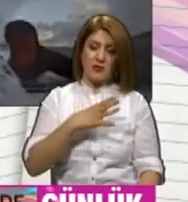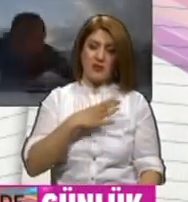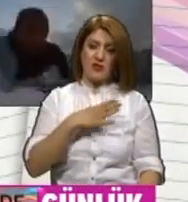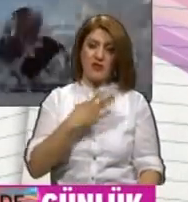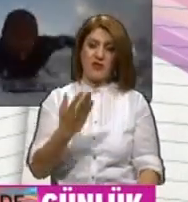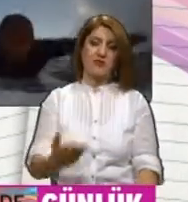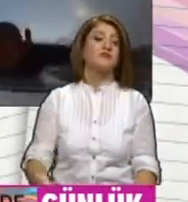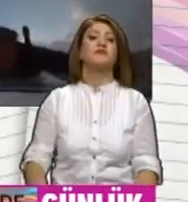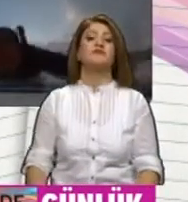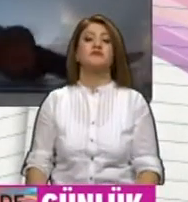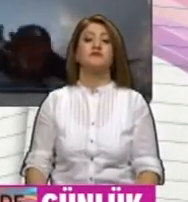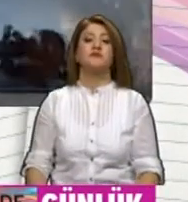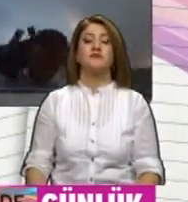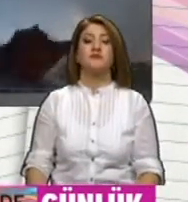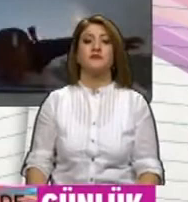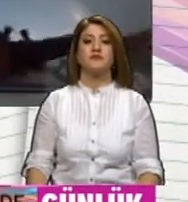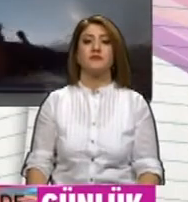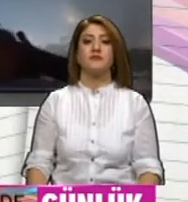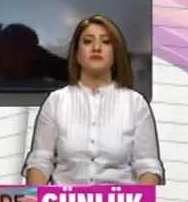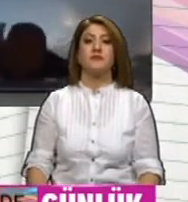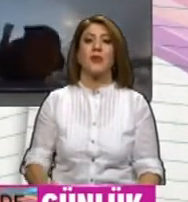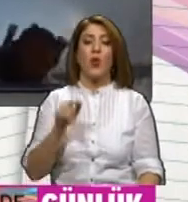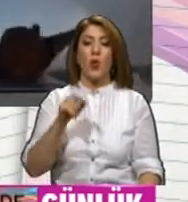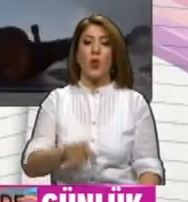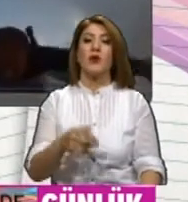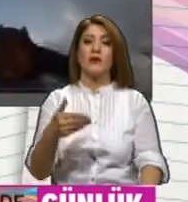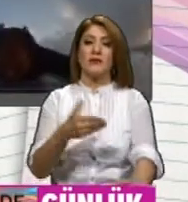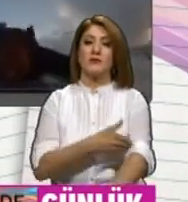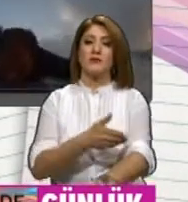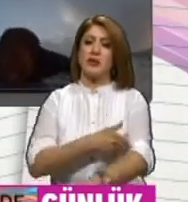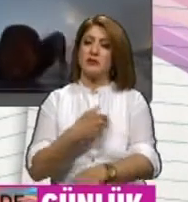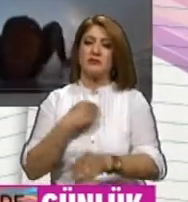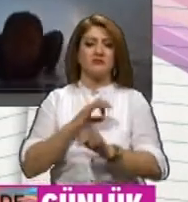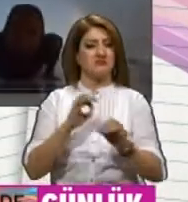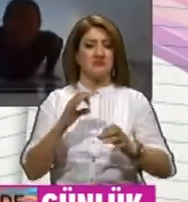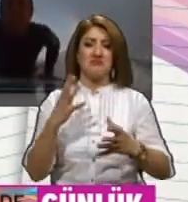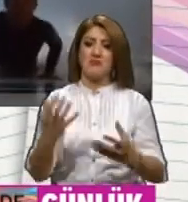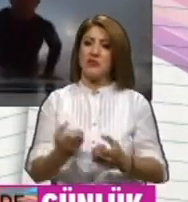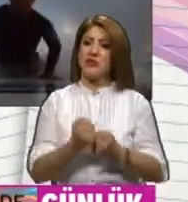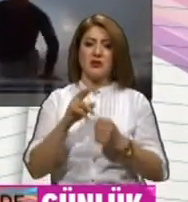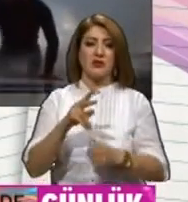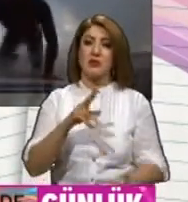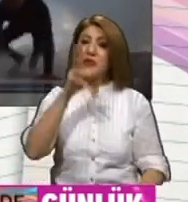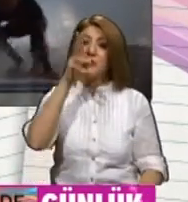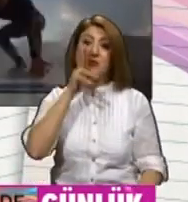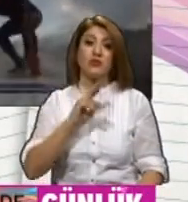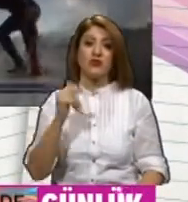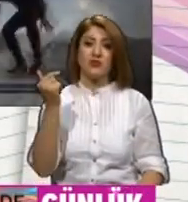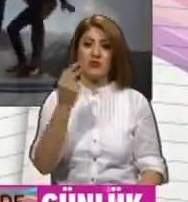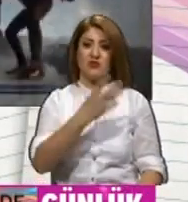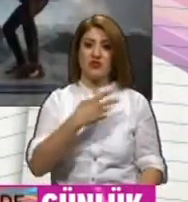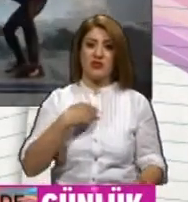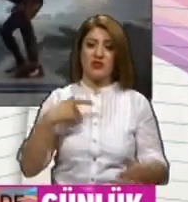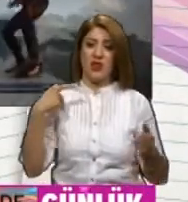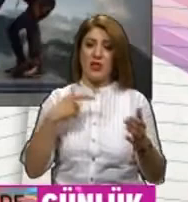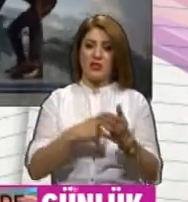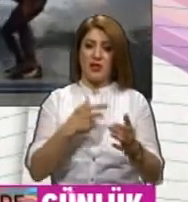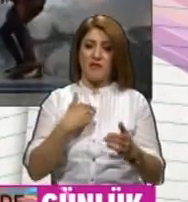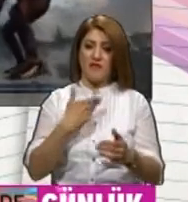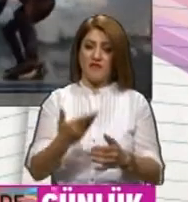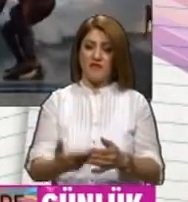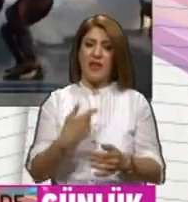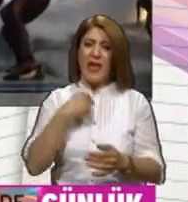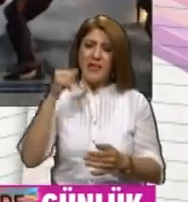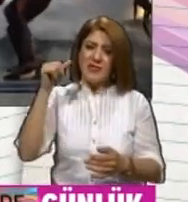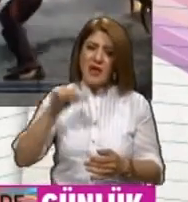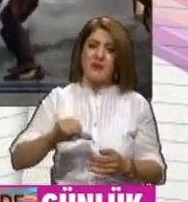Harika. Yani o ihtiyacı karşılayacağımızı düşünüyoruz. Amacımız da minimum 200 kişi bu. Yani minimum. Hı hı. Şimdi